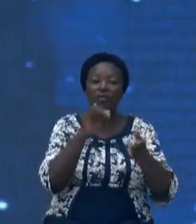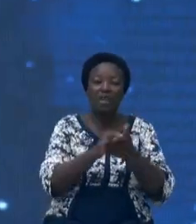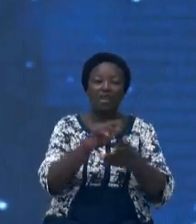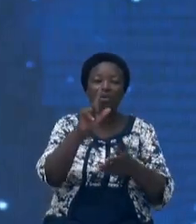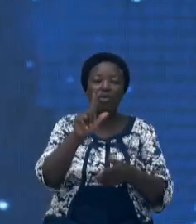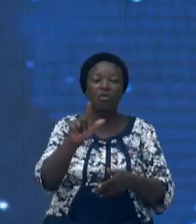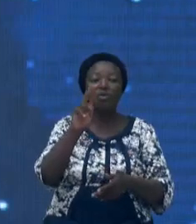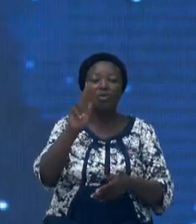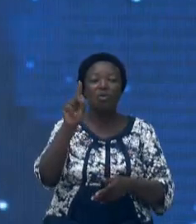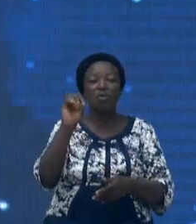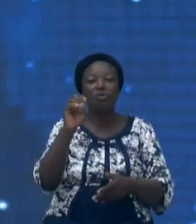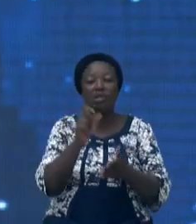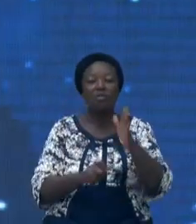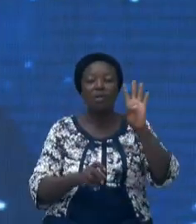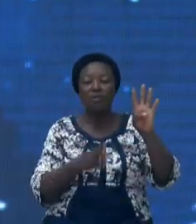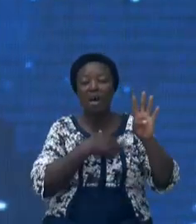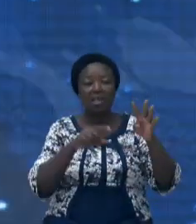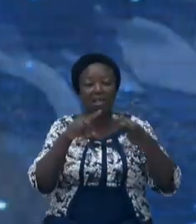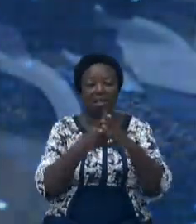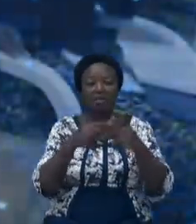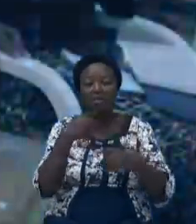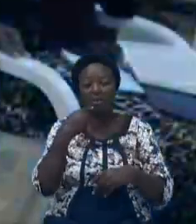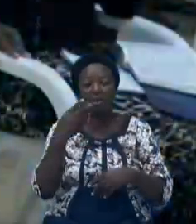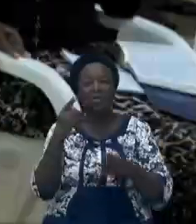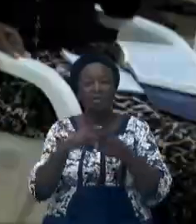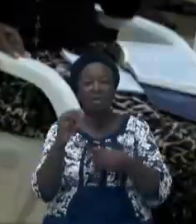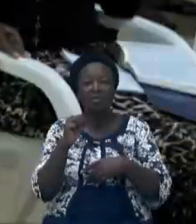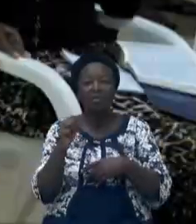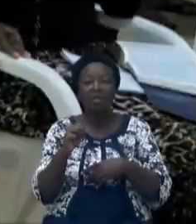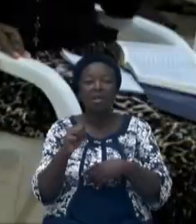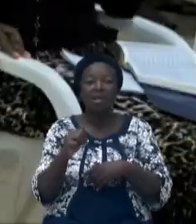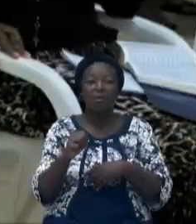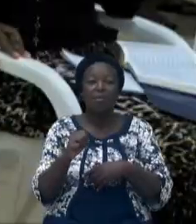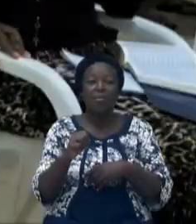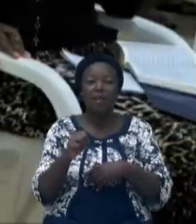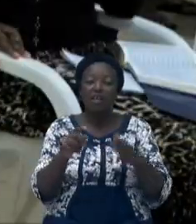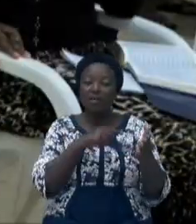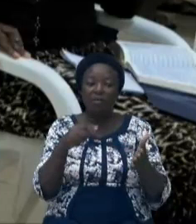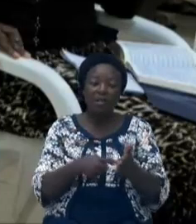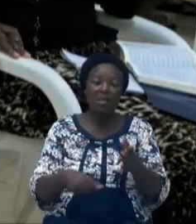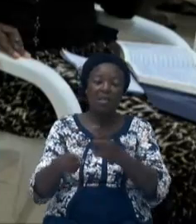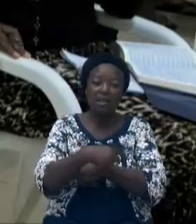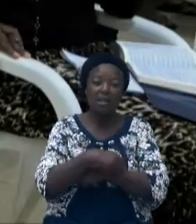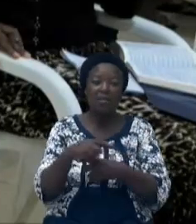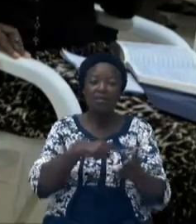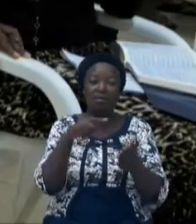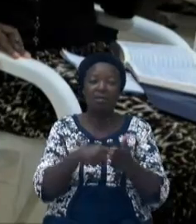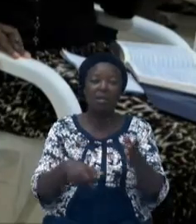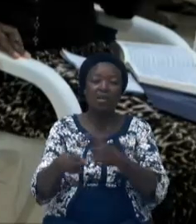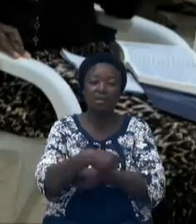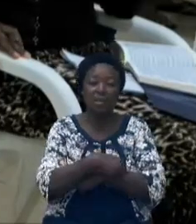bc 21,2 sur leucate alors il commença à le dire